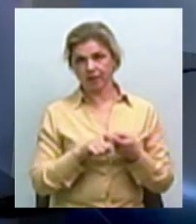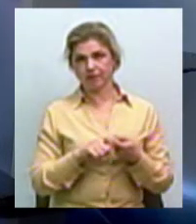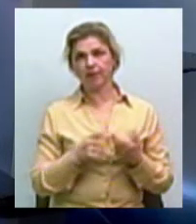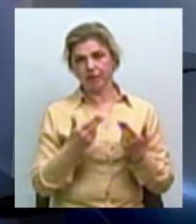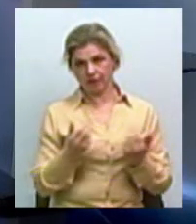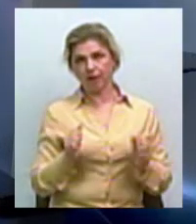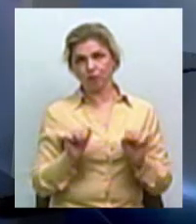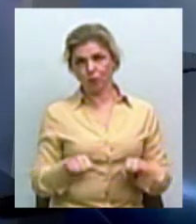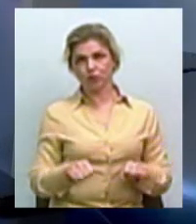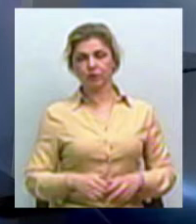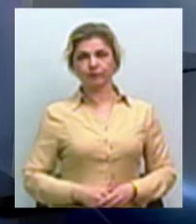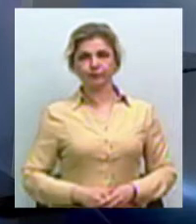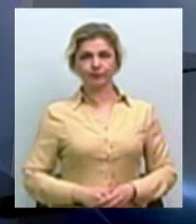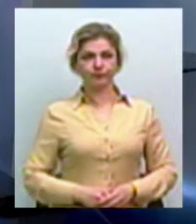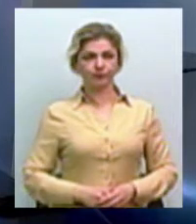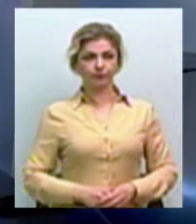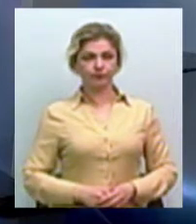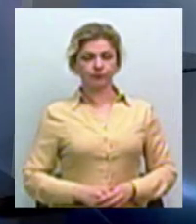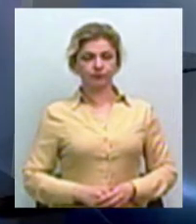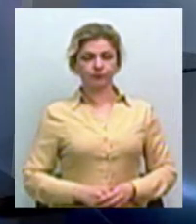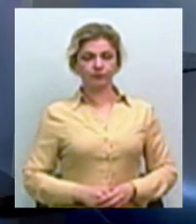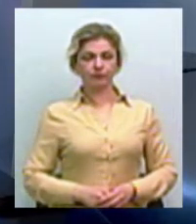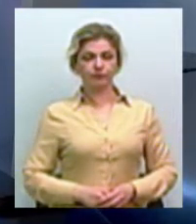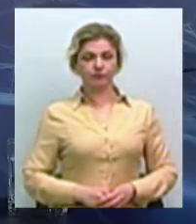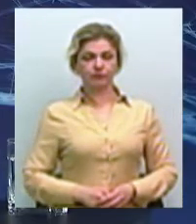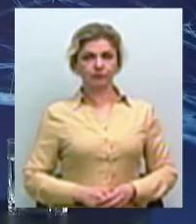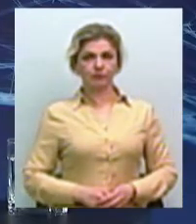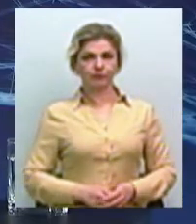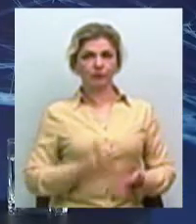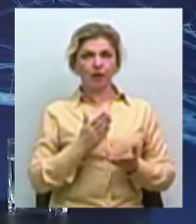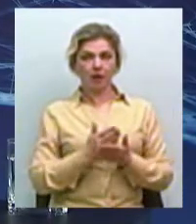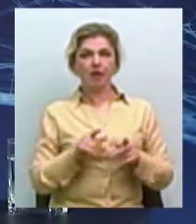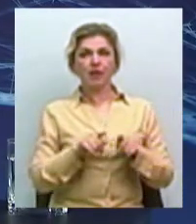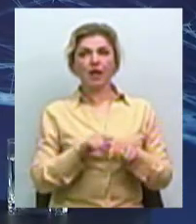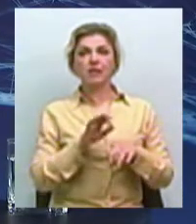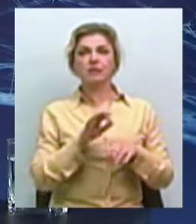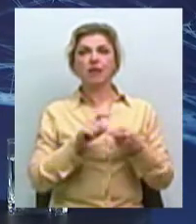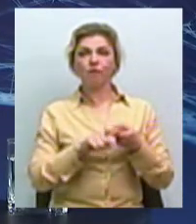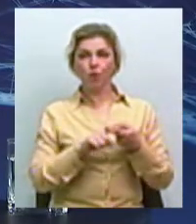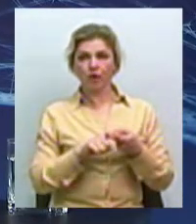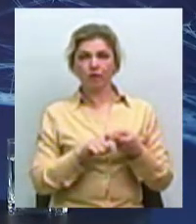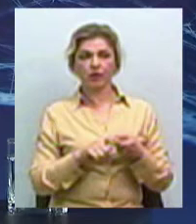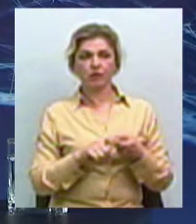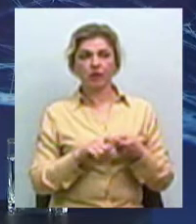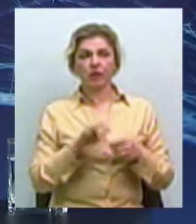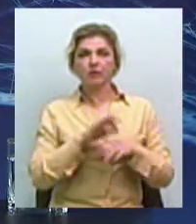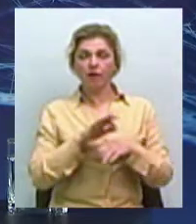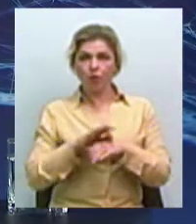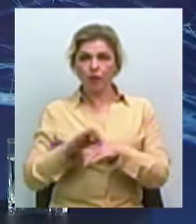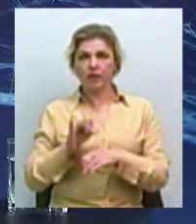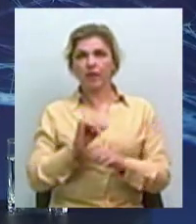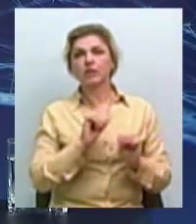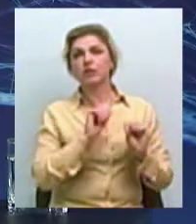захворювань? Так. Крім того, що є іменно такі захворювання, які керуються і захищаються